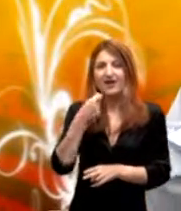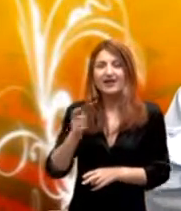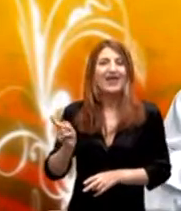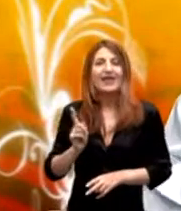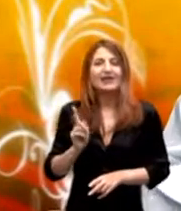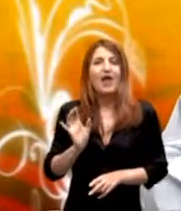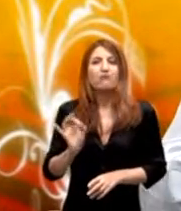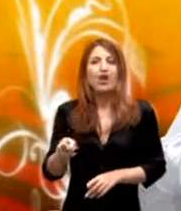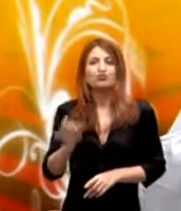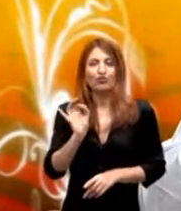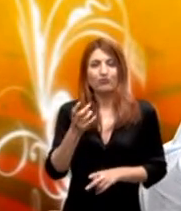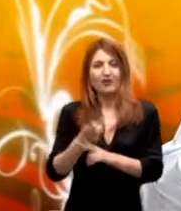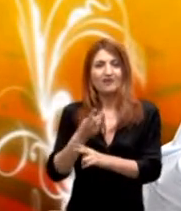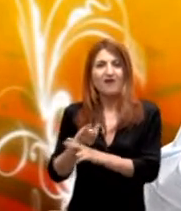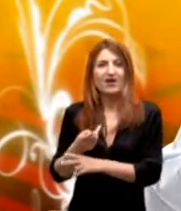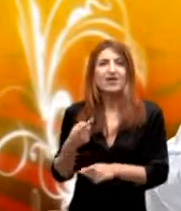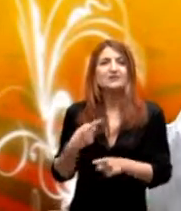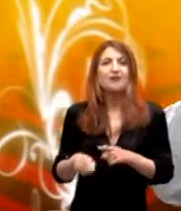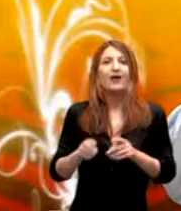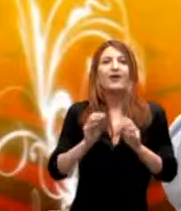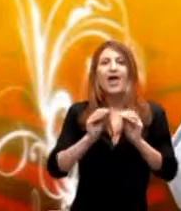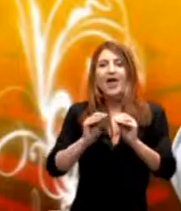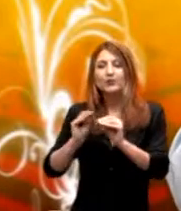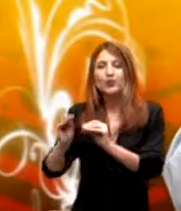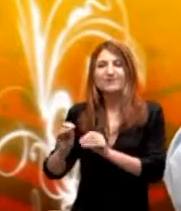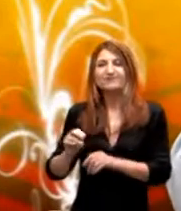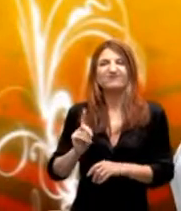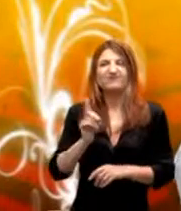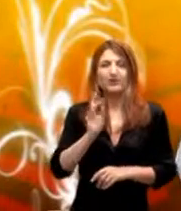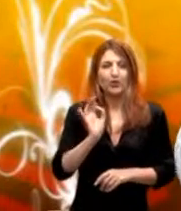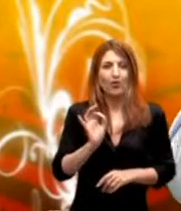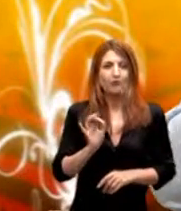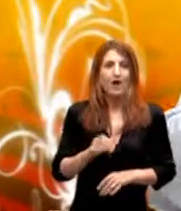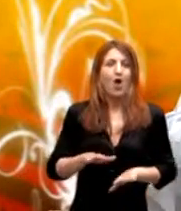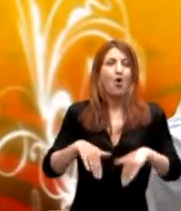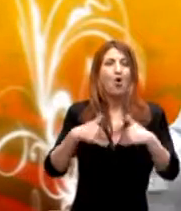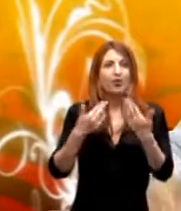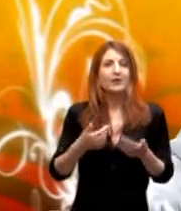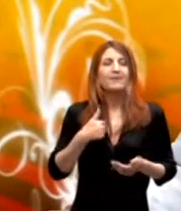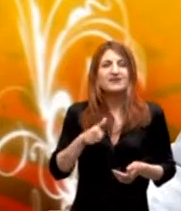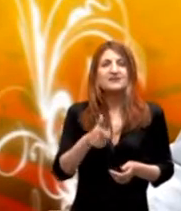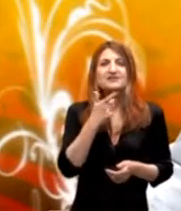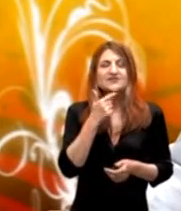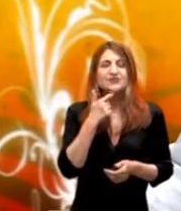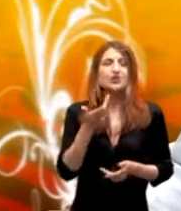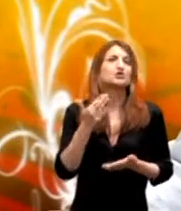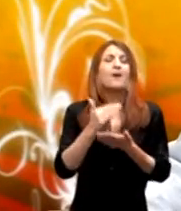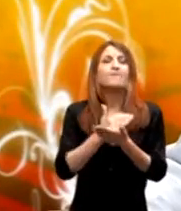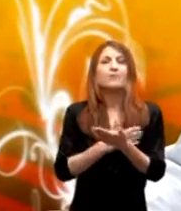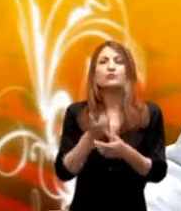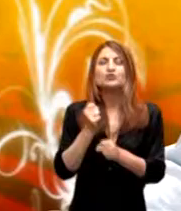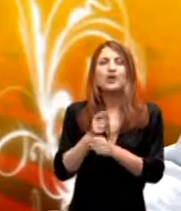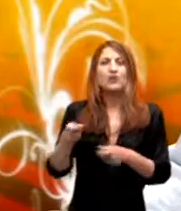nisu baš najbolje jer edukacija i nije najbolja. Tako da mi se jako dopada program koji se počelo